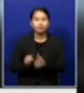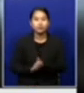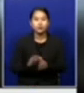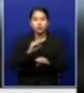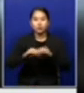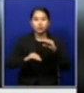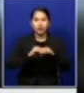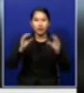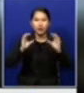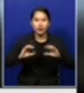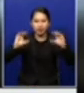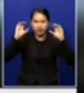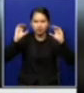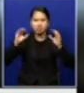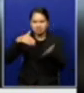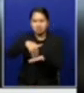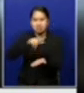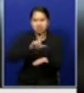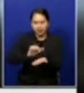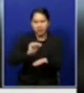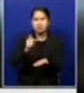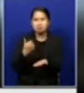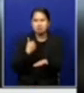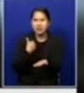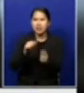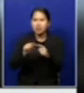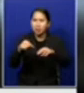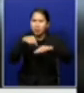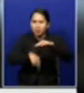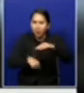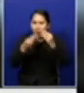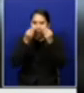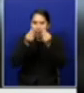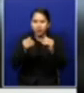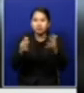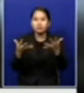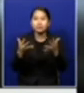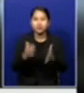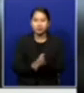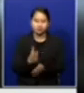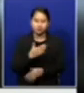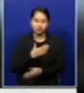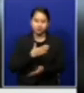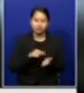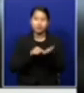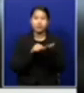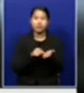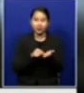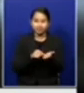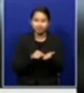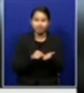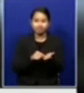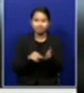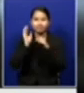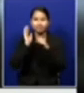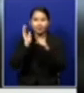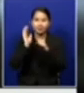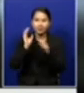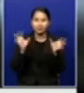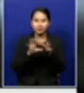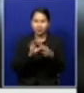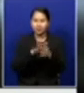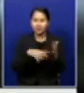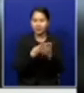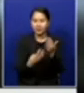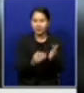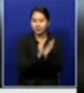แต่หลักการไม่มีรายละเอียดดำเนินการว่าจะทำอย่างไรโดยจะชี้ให้เห็นถึงแนวคิดวิธีการการดำเนินงานการบูรณาการศักยภาพของรั